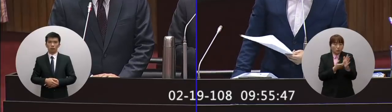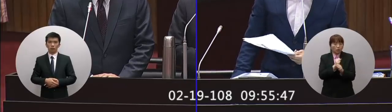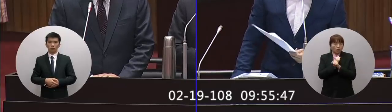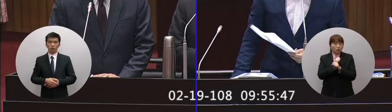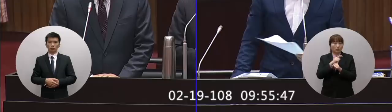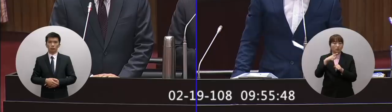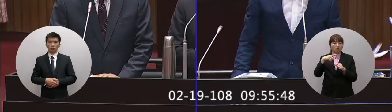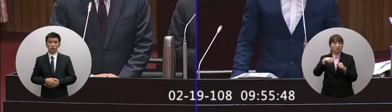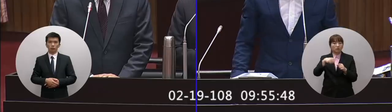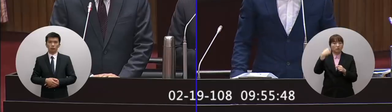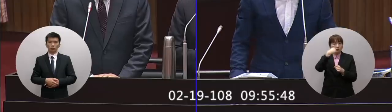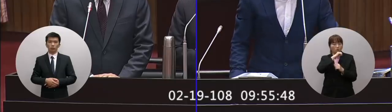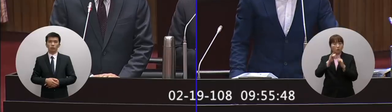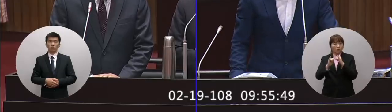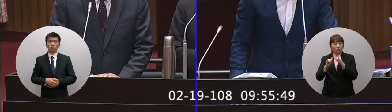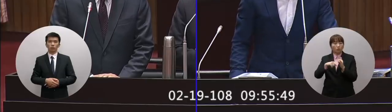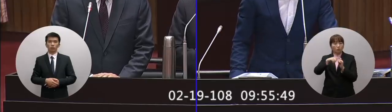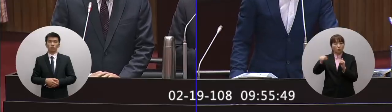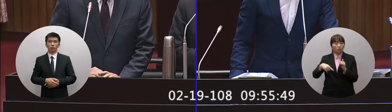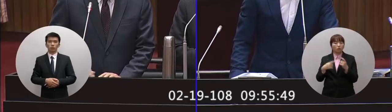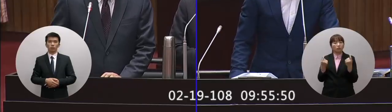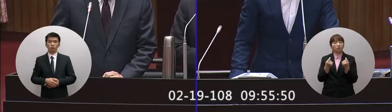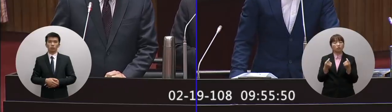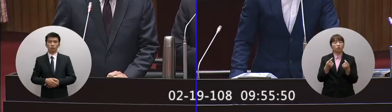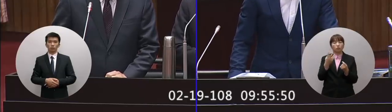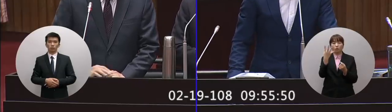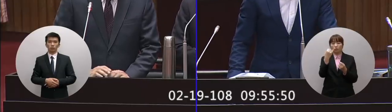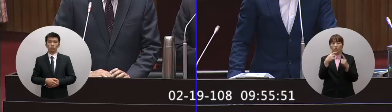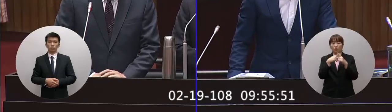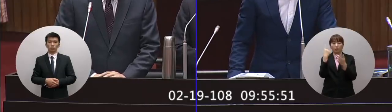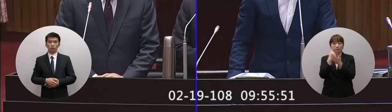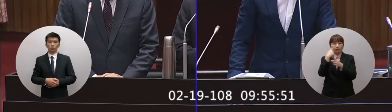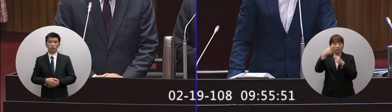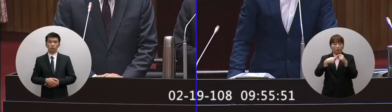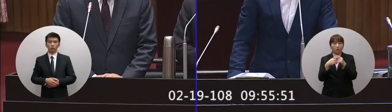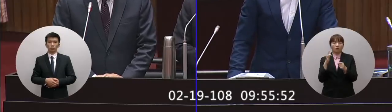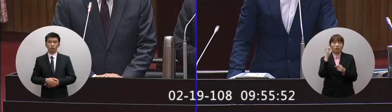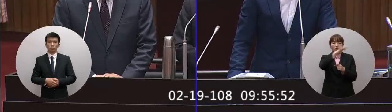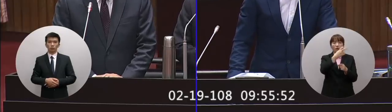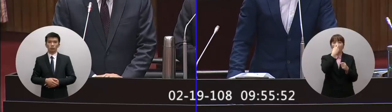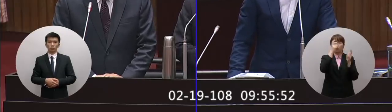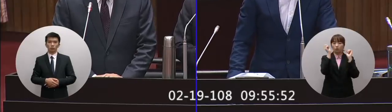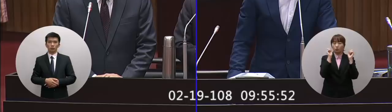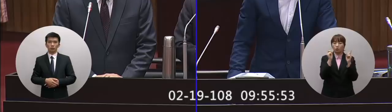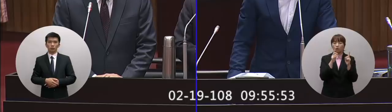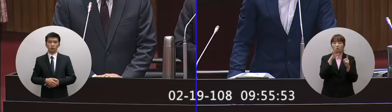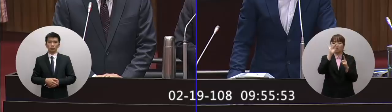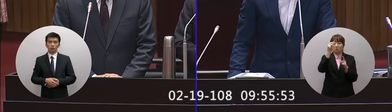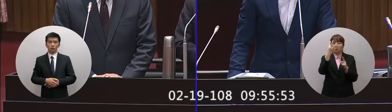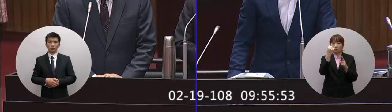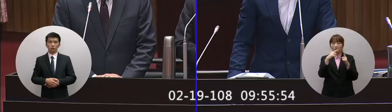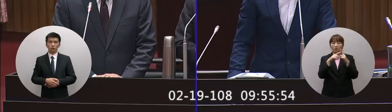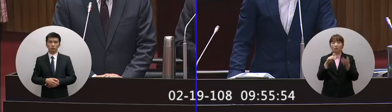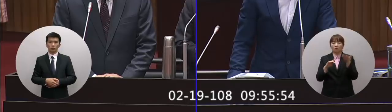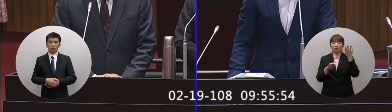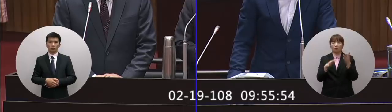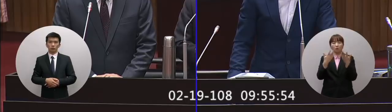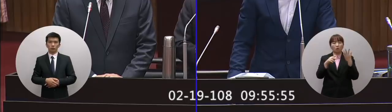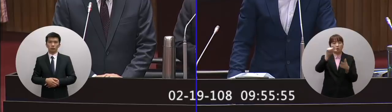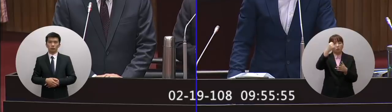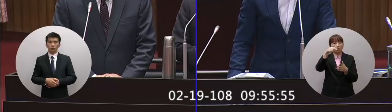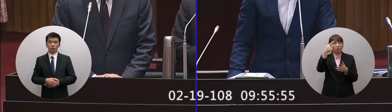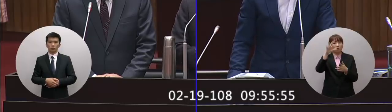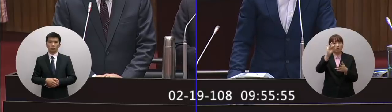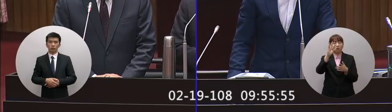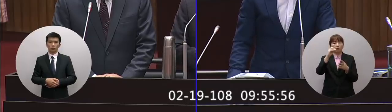我们台湾民众？部长，你知道我们有多少人每年到香港去吗？几百万啊，五六百万啊。